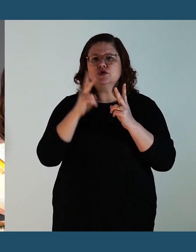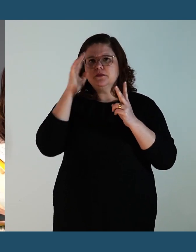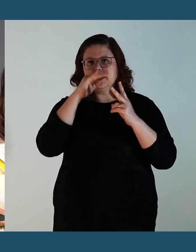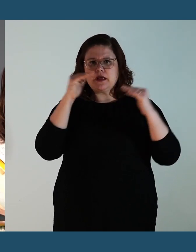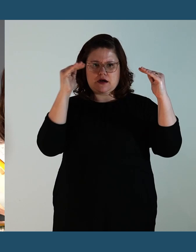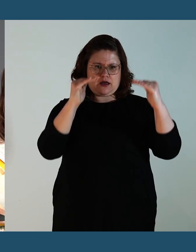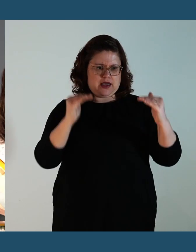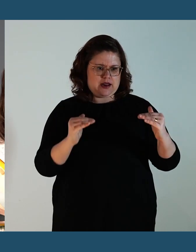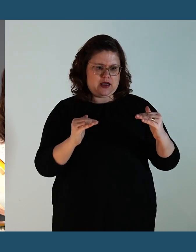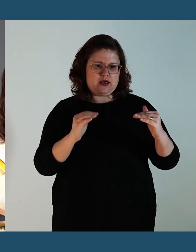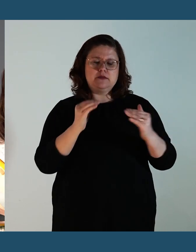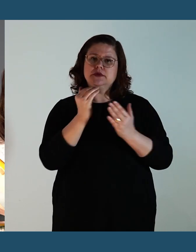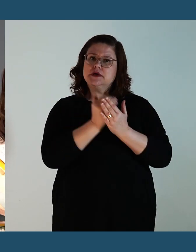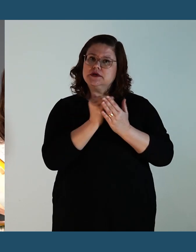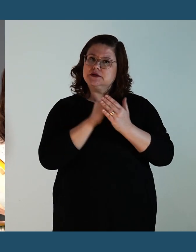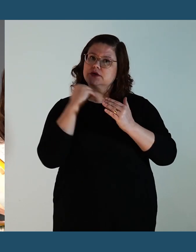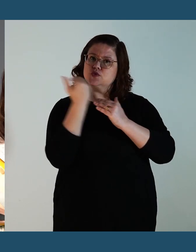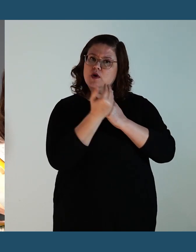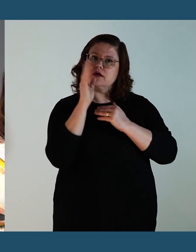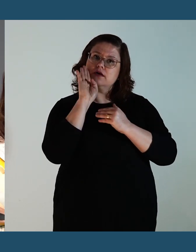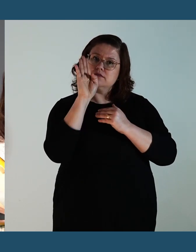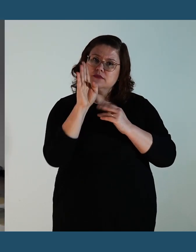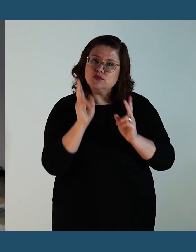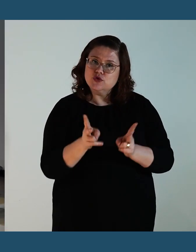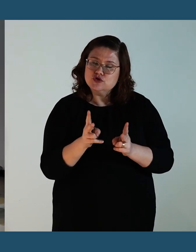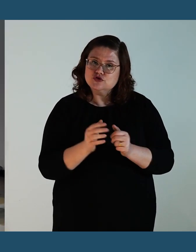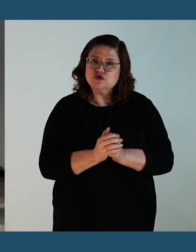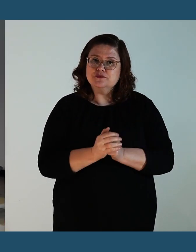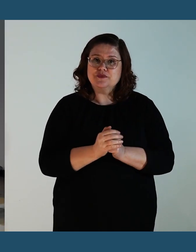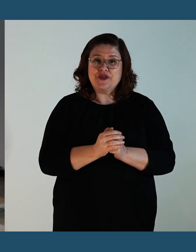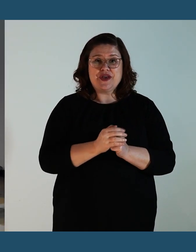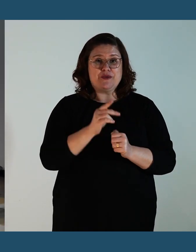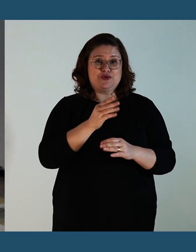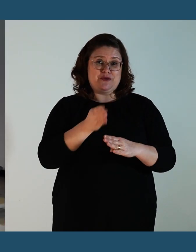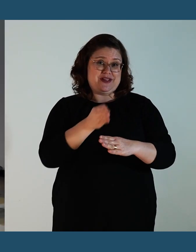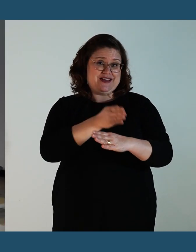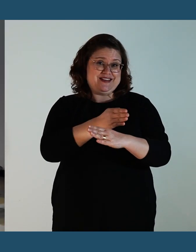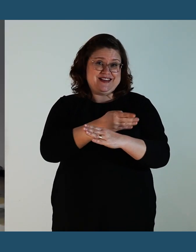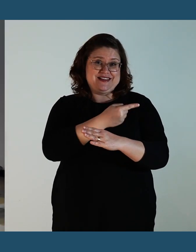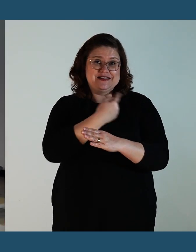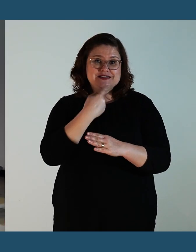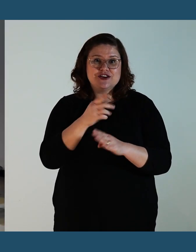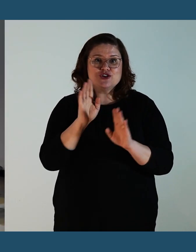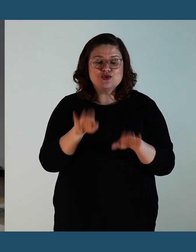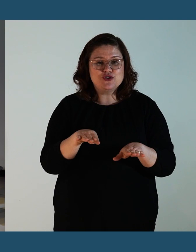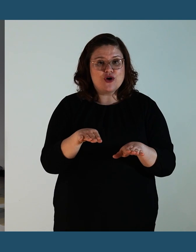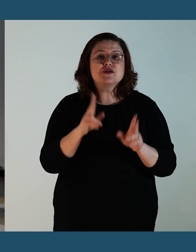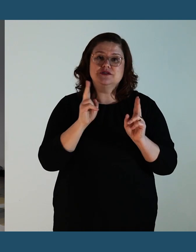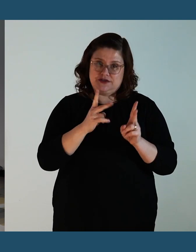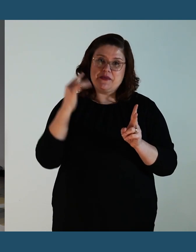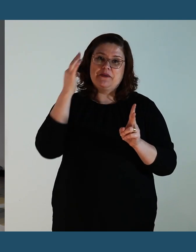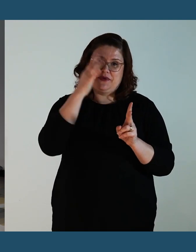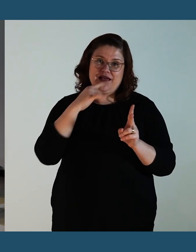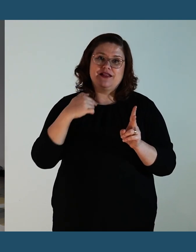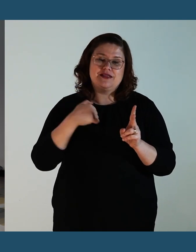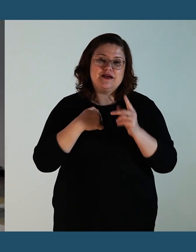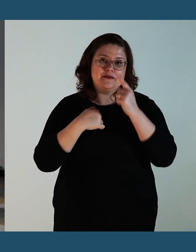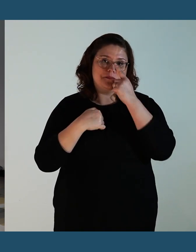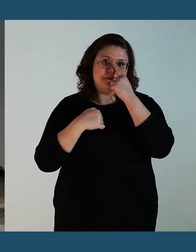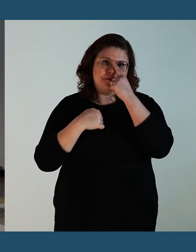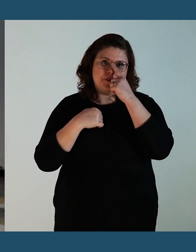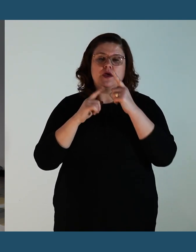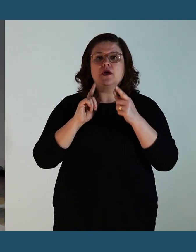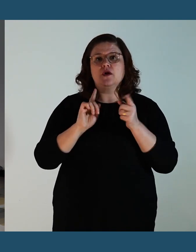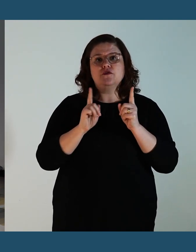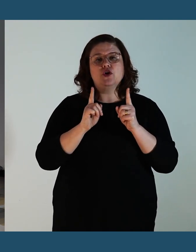rakenteiden suojelemista myös tulevaisuudessa. Mutta yhdyn kaikkiin näihin tietenkin, mitä tässä on sanottu. Ja ehkä se